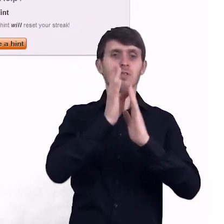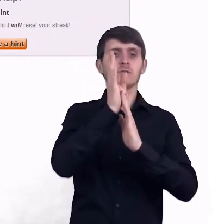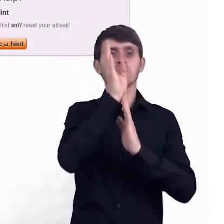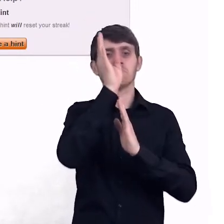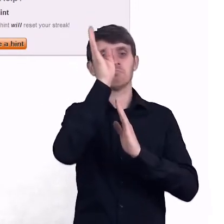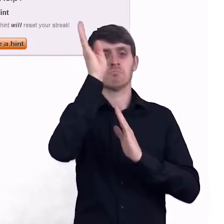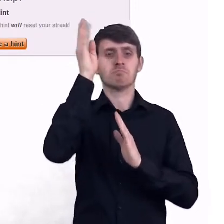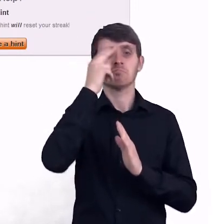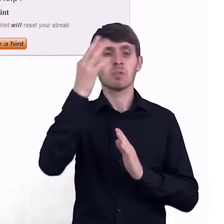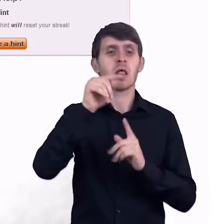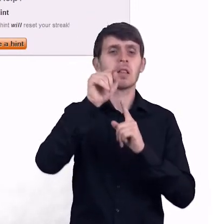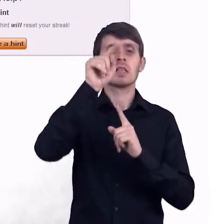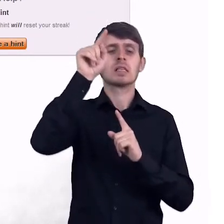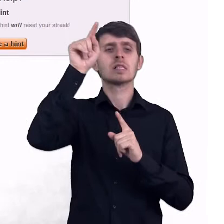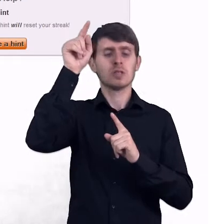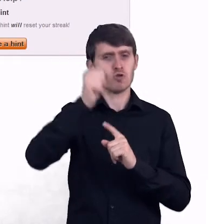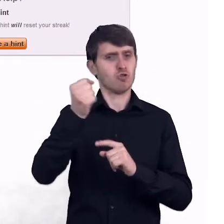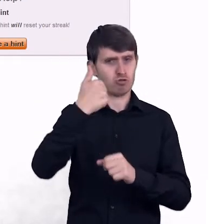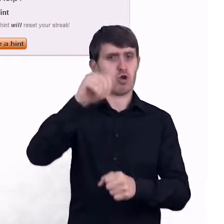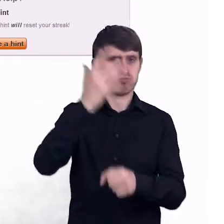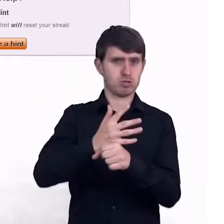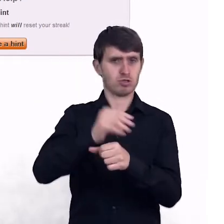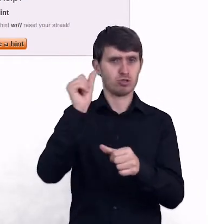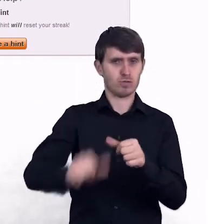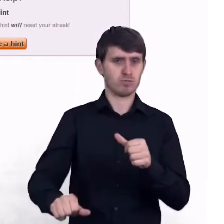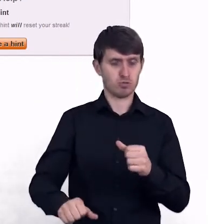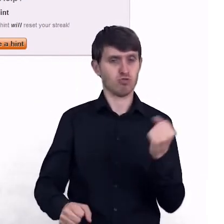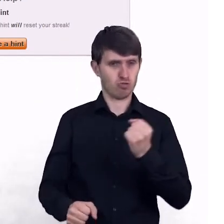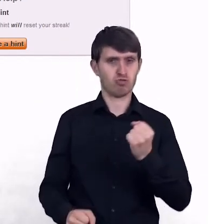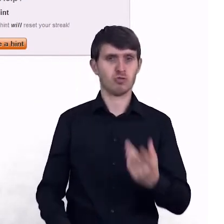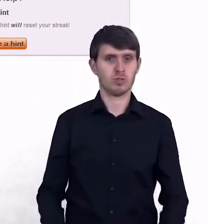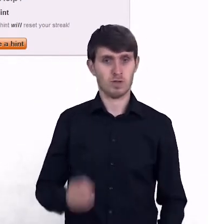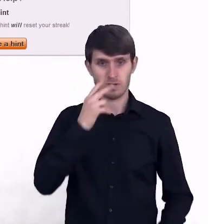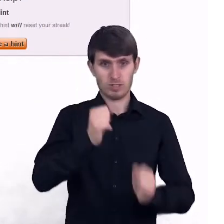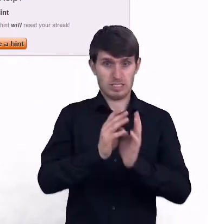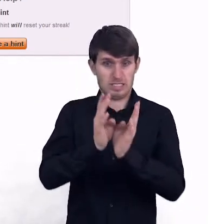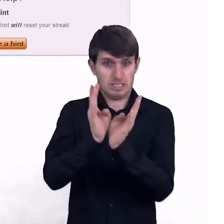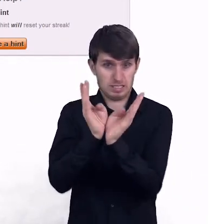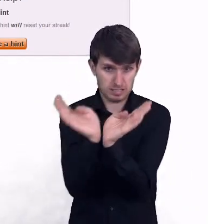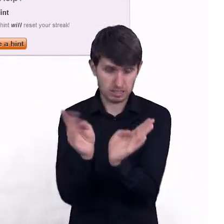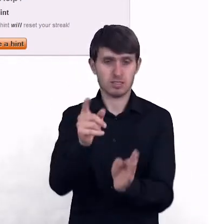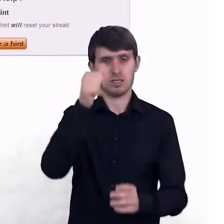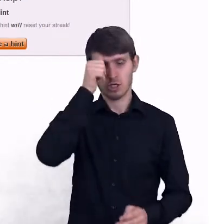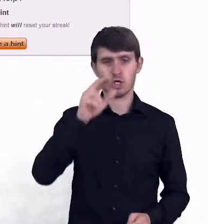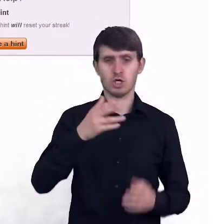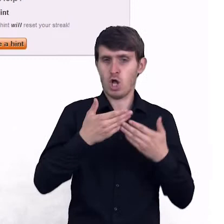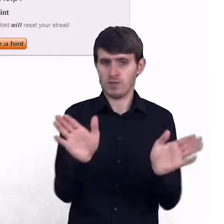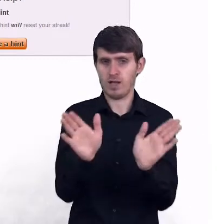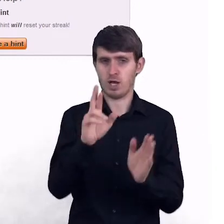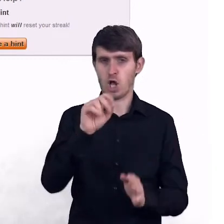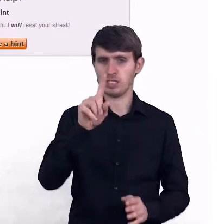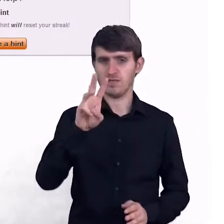my w górę bo kątomierz leży na boku to drugie ramię konta wskazuje nam 150 stopni